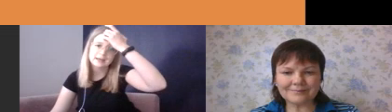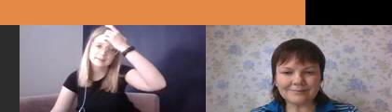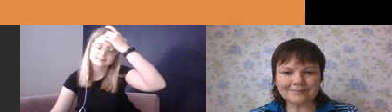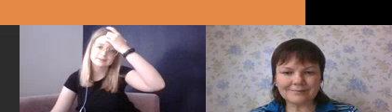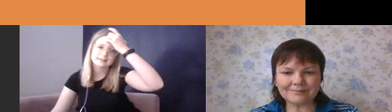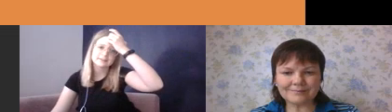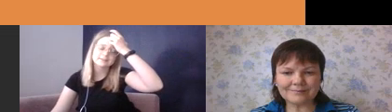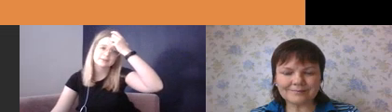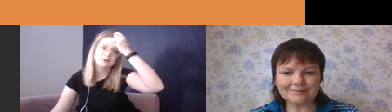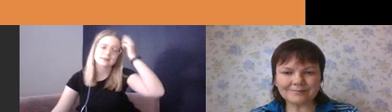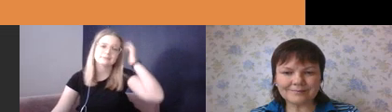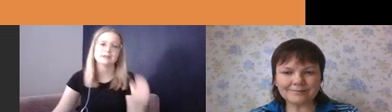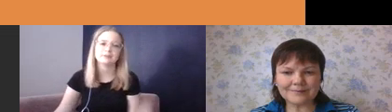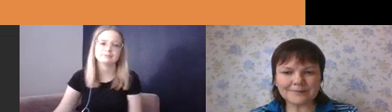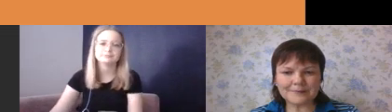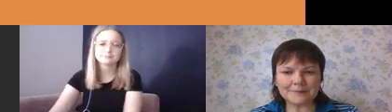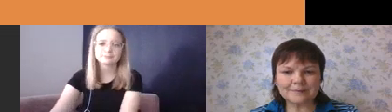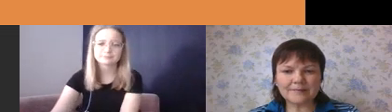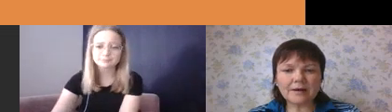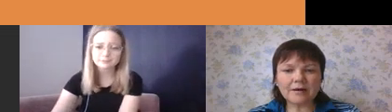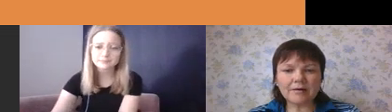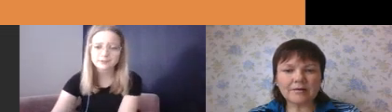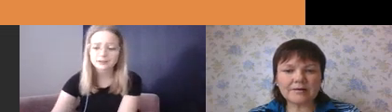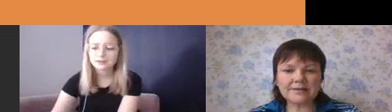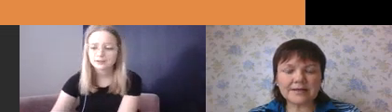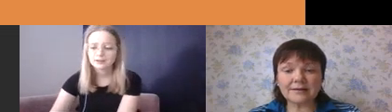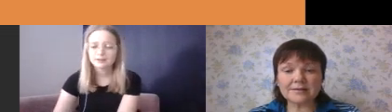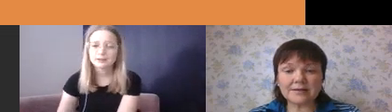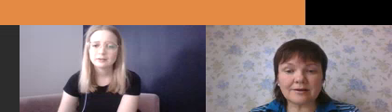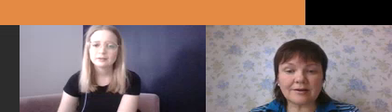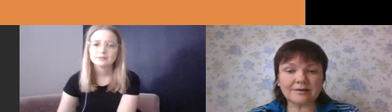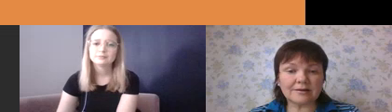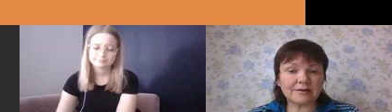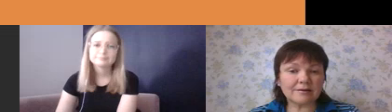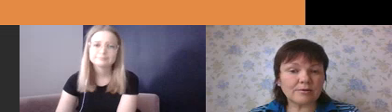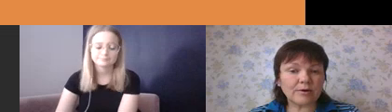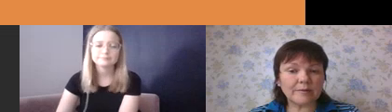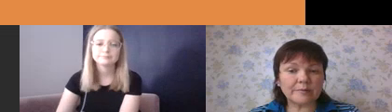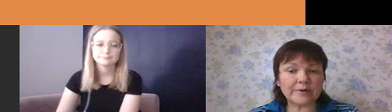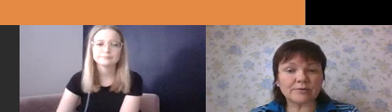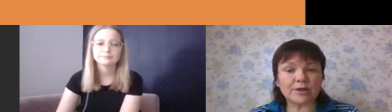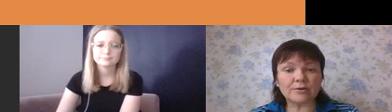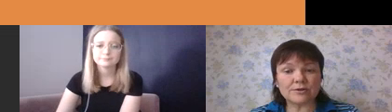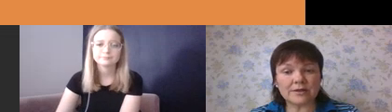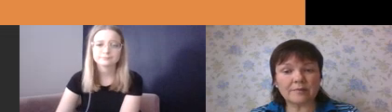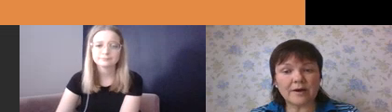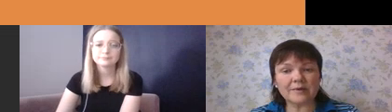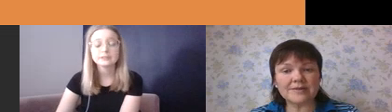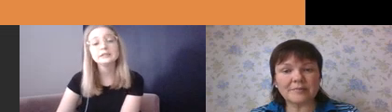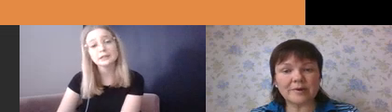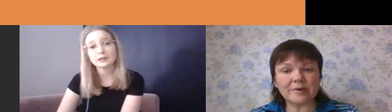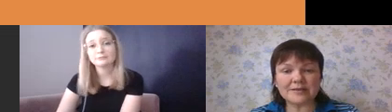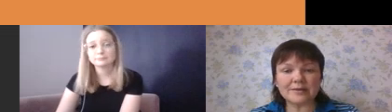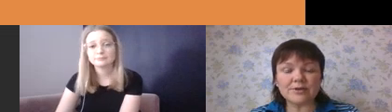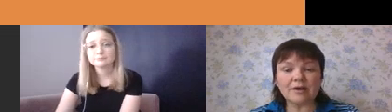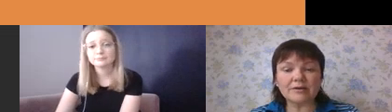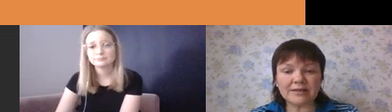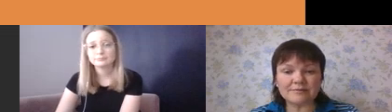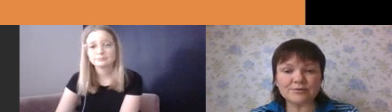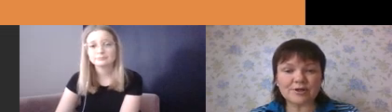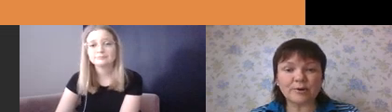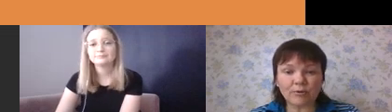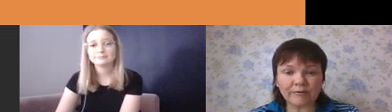nagu hädasti rohkem vaja. Aga see ei tähenda seda, et nooremad peaksid kuigi tööst ilma jääma, et see panebki